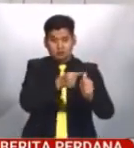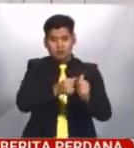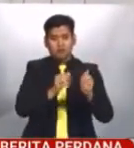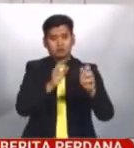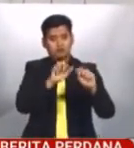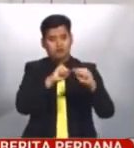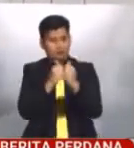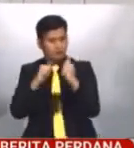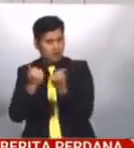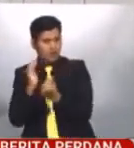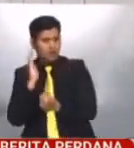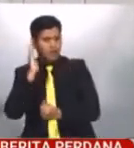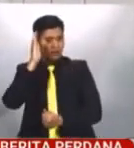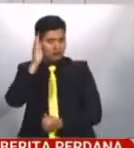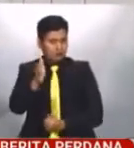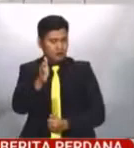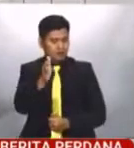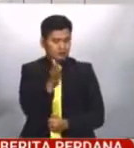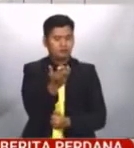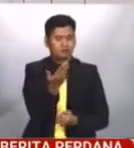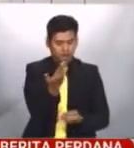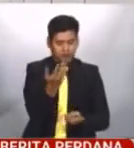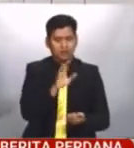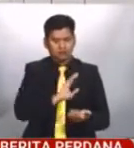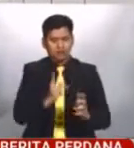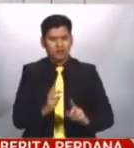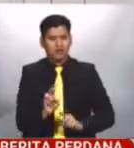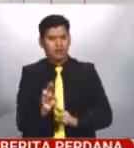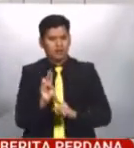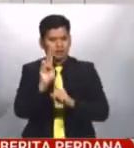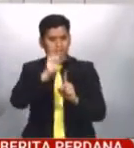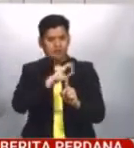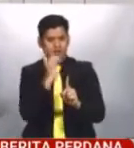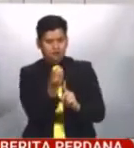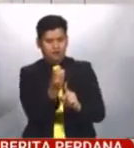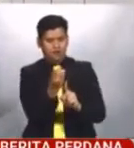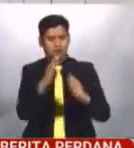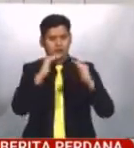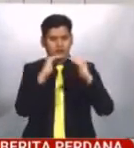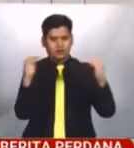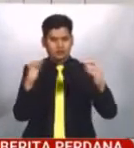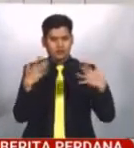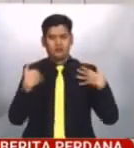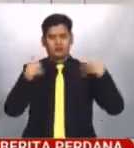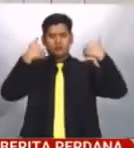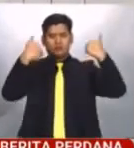agensi akan update akan kemas kini tahap kesihatan ataupun apa jua